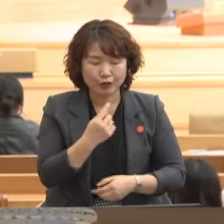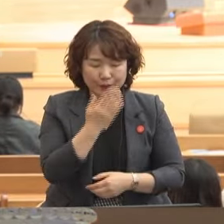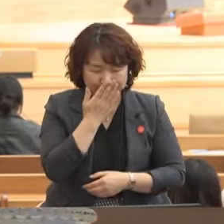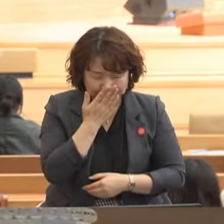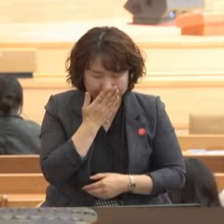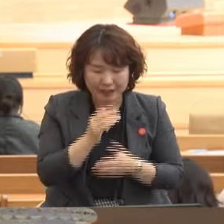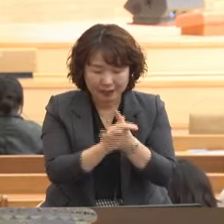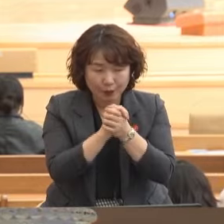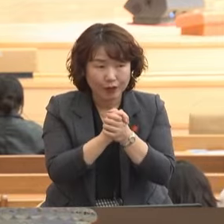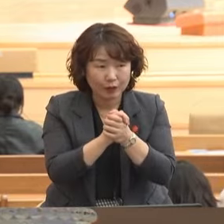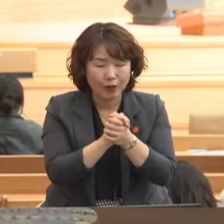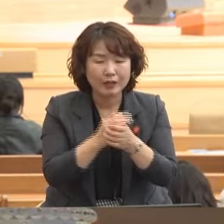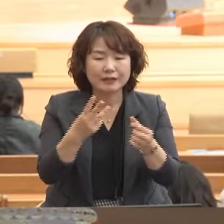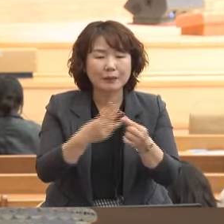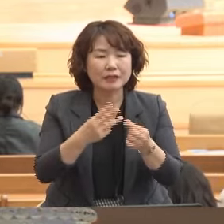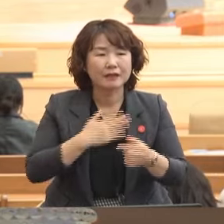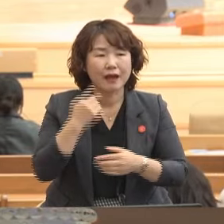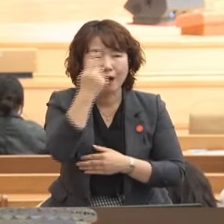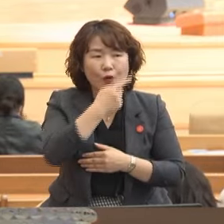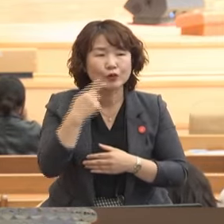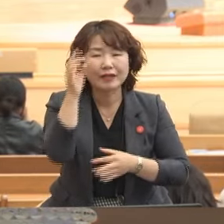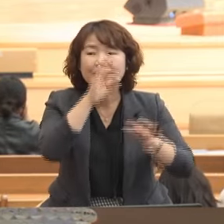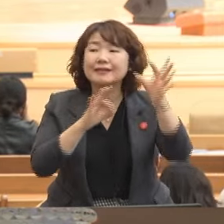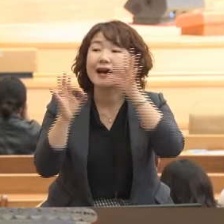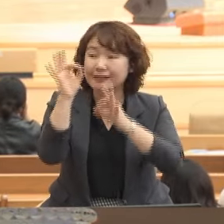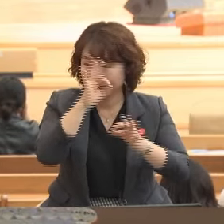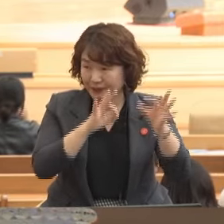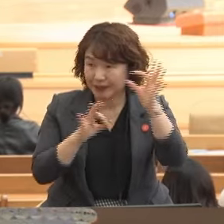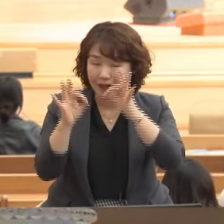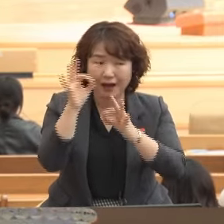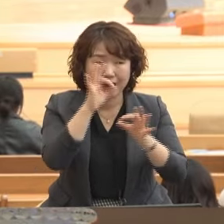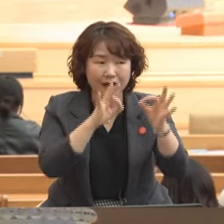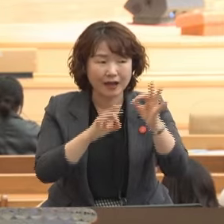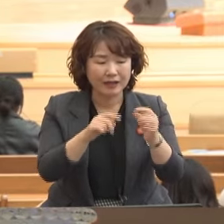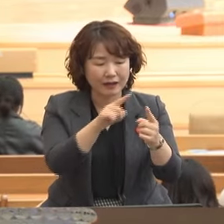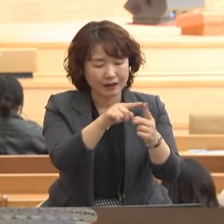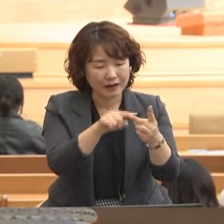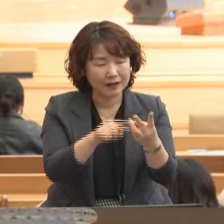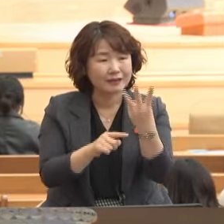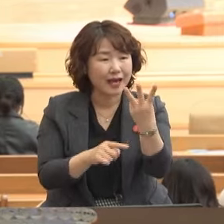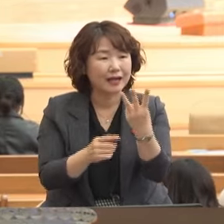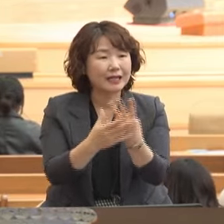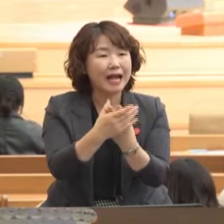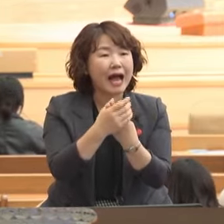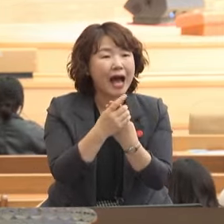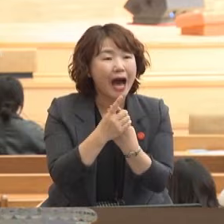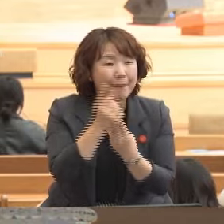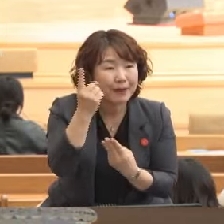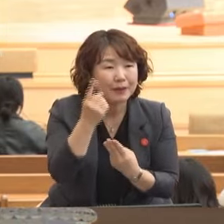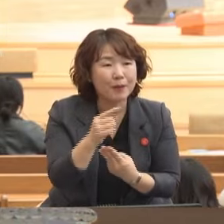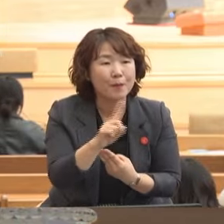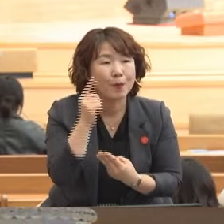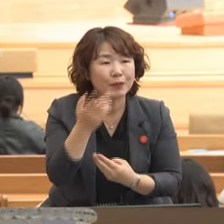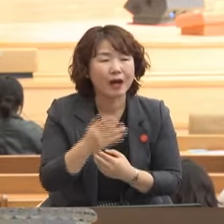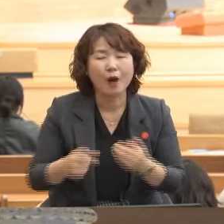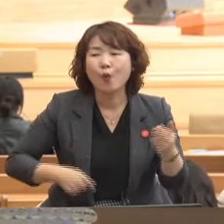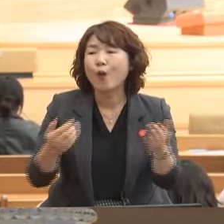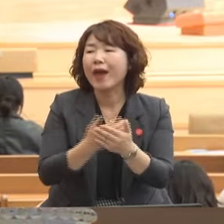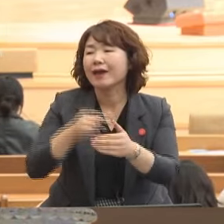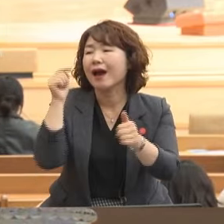기도합니다. 세 번째, 내 얼굴을 구합니다. 찾습니다. 이거 다 합하면 뭐예요? 한마디로 뭐예요? 회개하라.